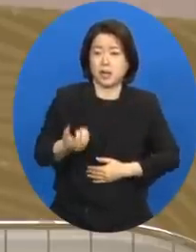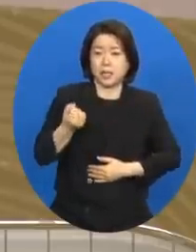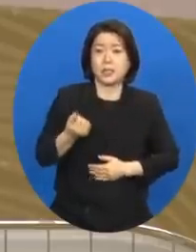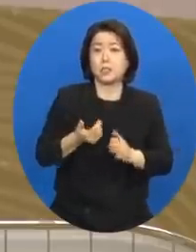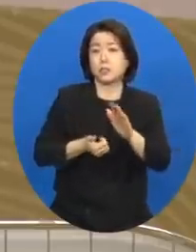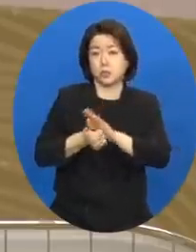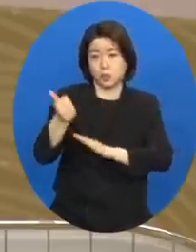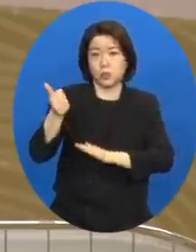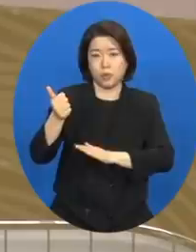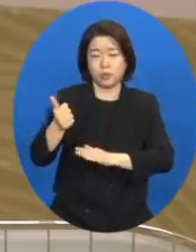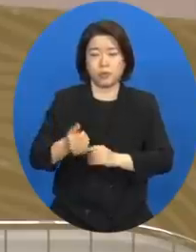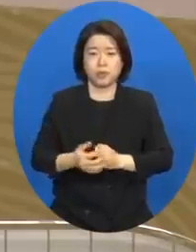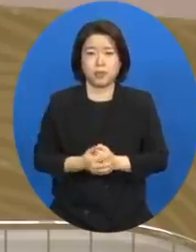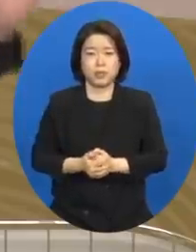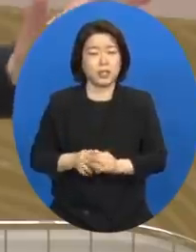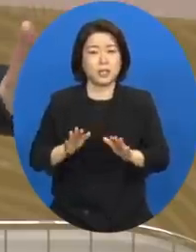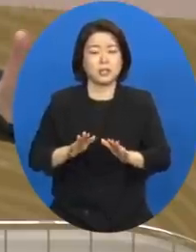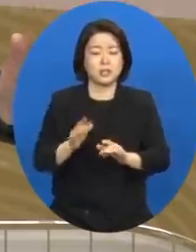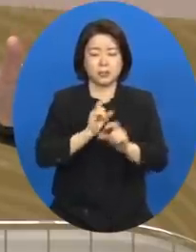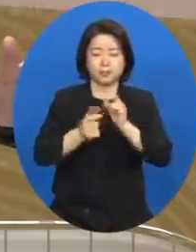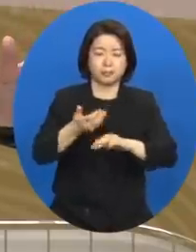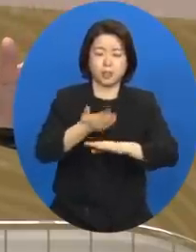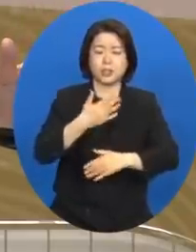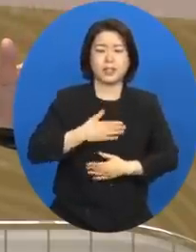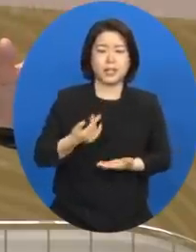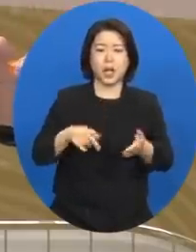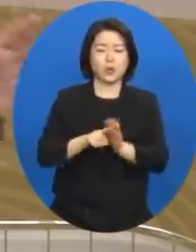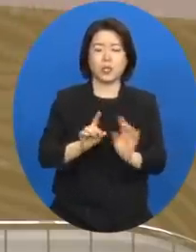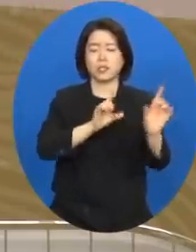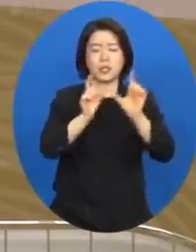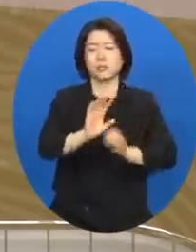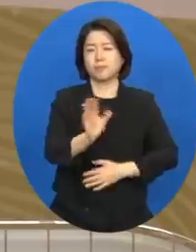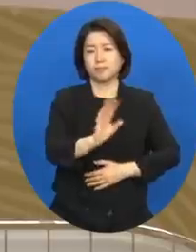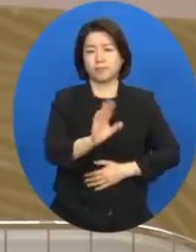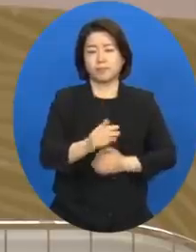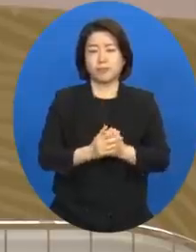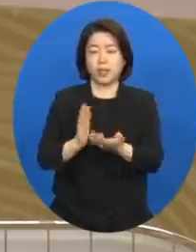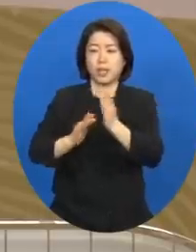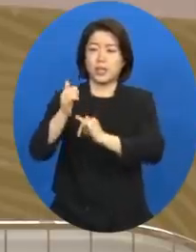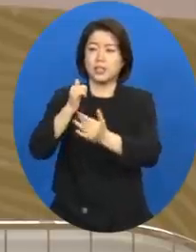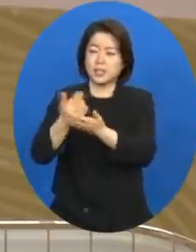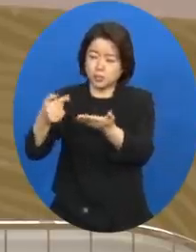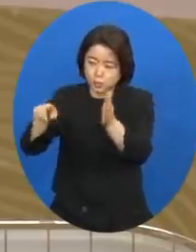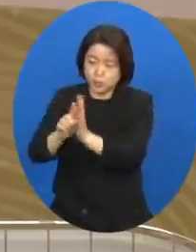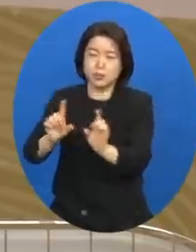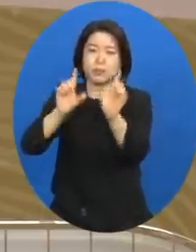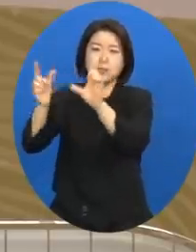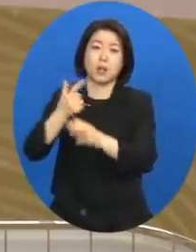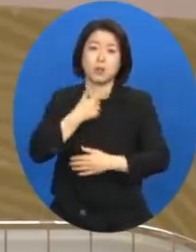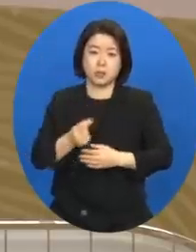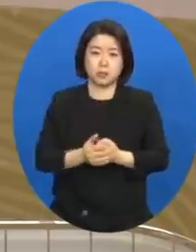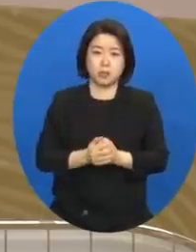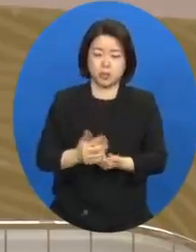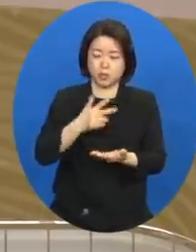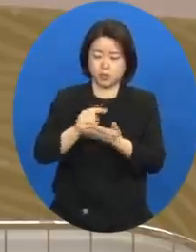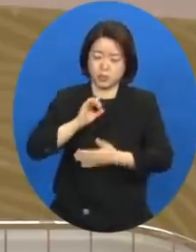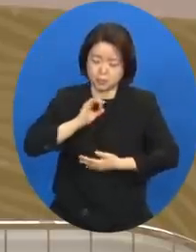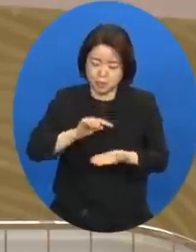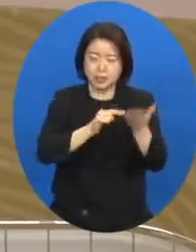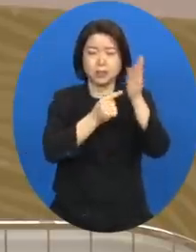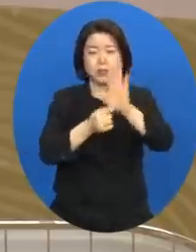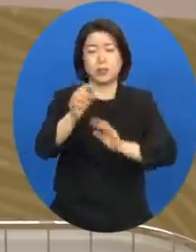소원이에요. 이제는 더 이상 나를 위해 살고 싶지 않고 예수님 위해서 살고 싶어요. 주님만 드러나면